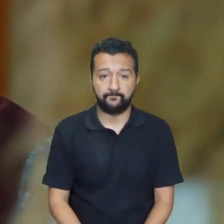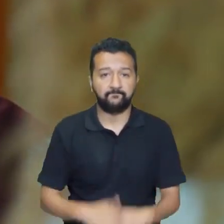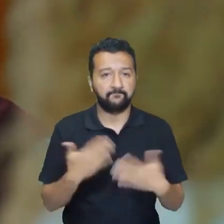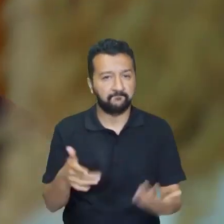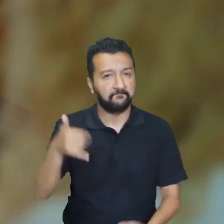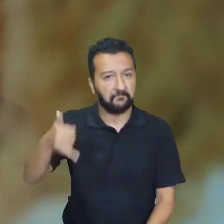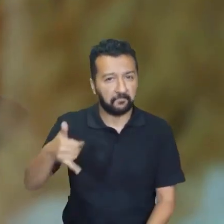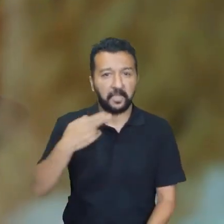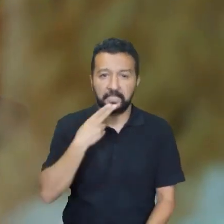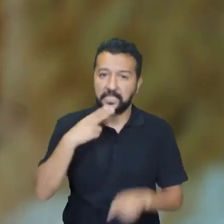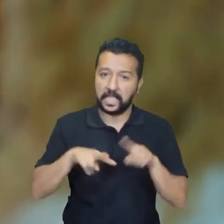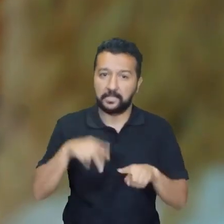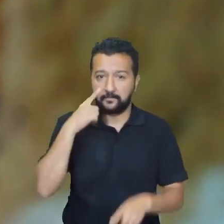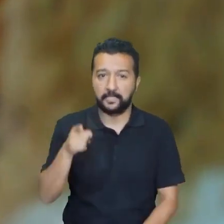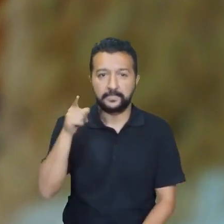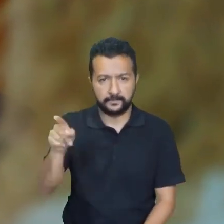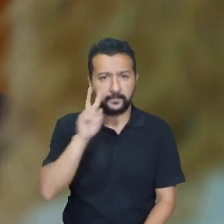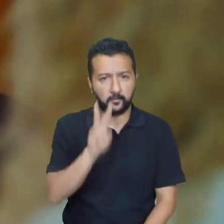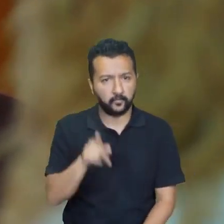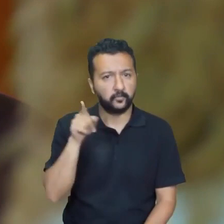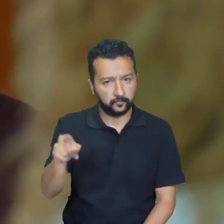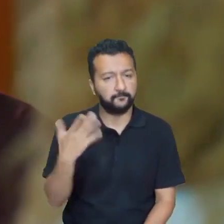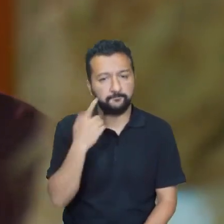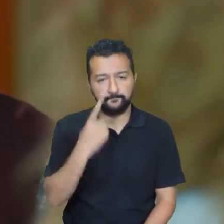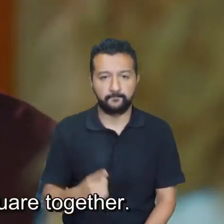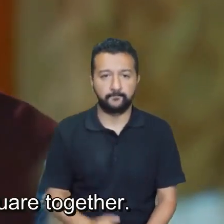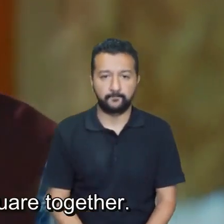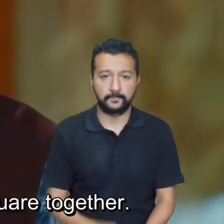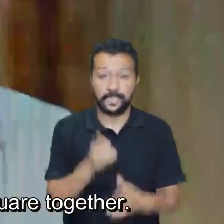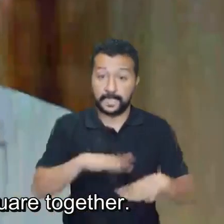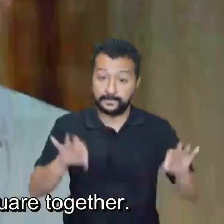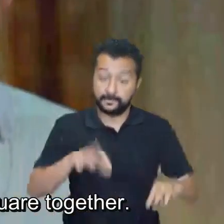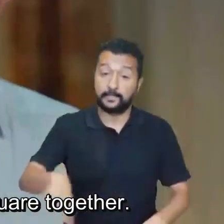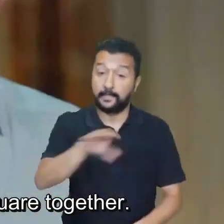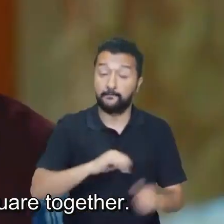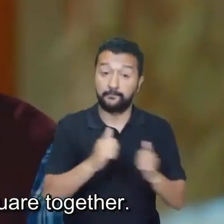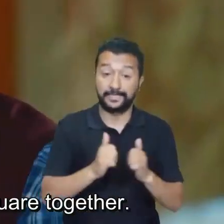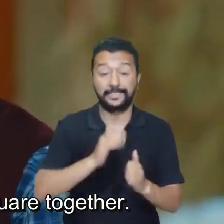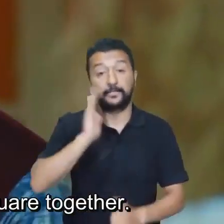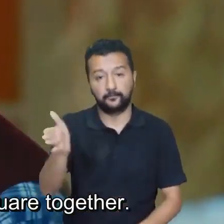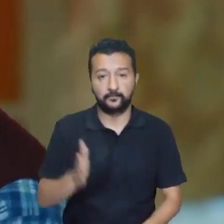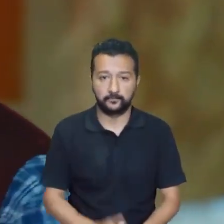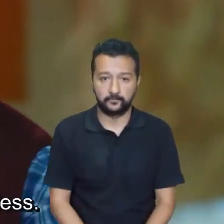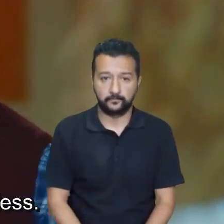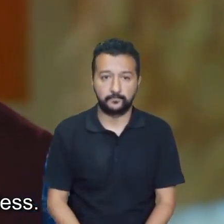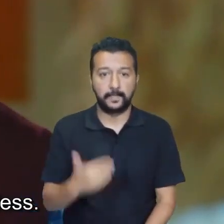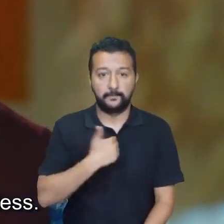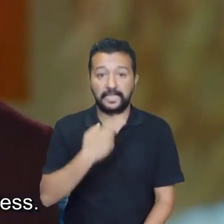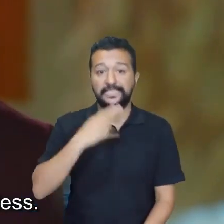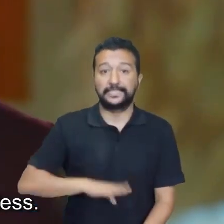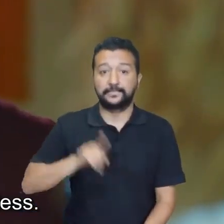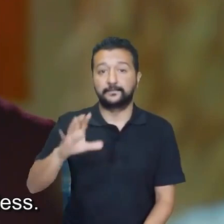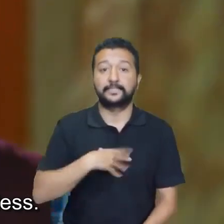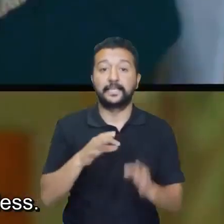Ay bacaksız Adile vay. Sen görürsün gününü. Hazırlanın. Hep birlikte meydana gidiyoruz. Benim